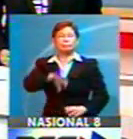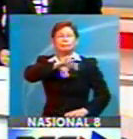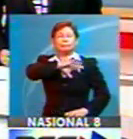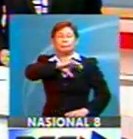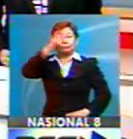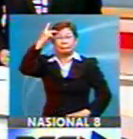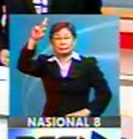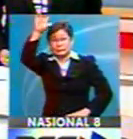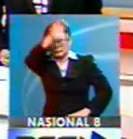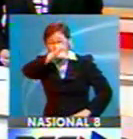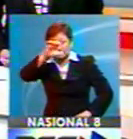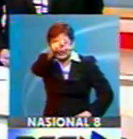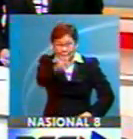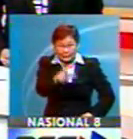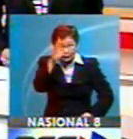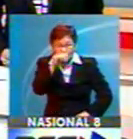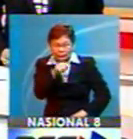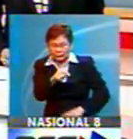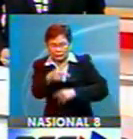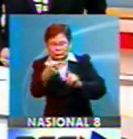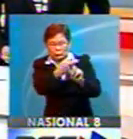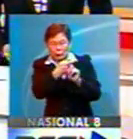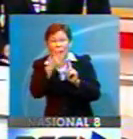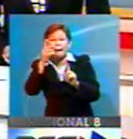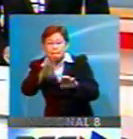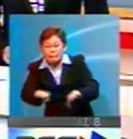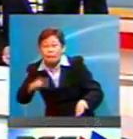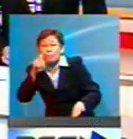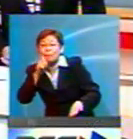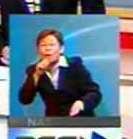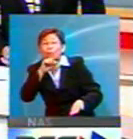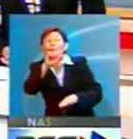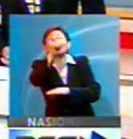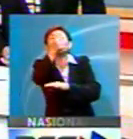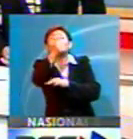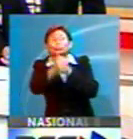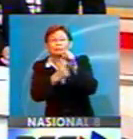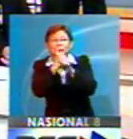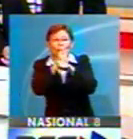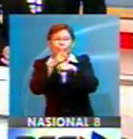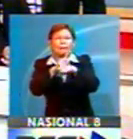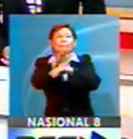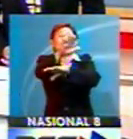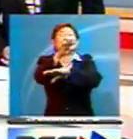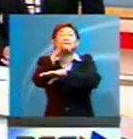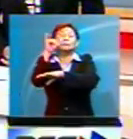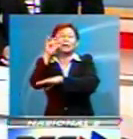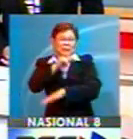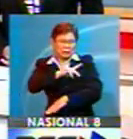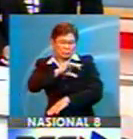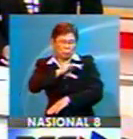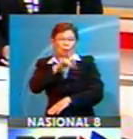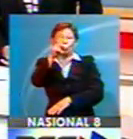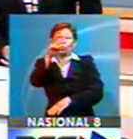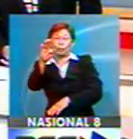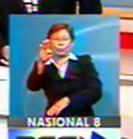Polis Kelantan memburu seorang lelaki yang didakwa menculik kanak-kanak perempuan berusia 10 tahun di Kampung Aril, Melor petang semalam. Ketua Polis Daerah Kota